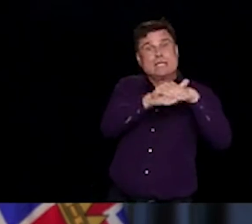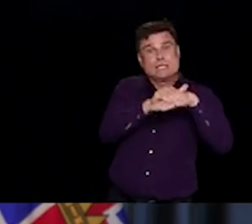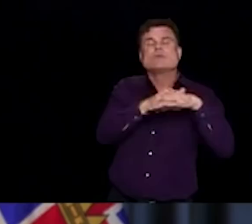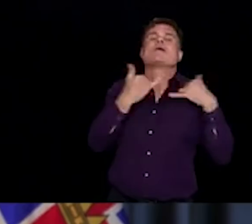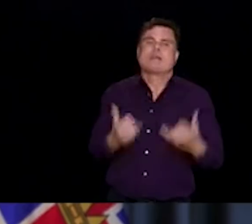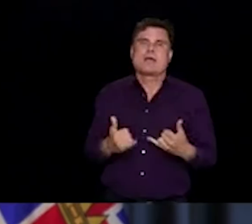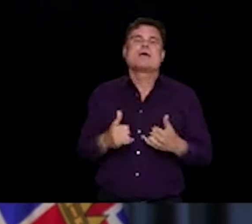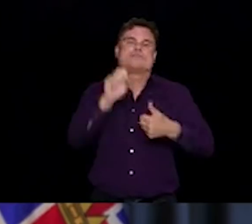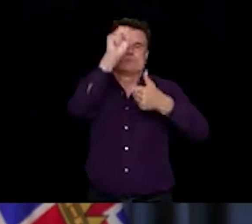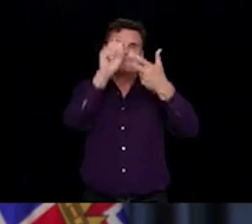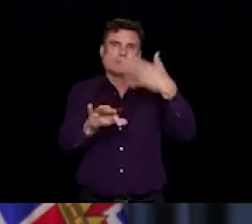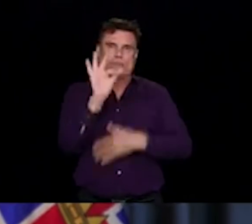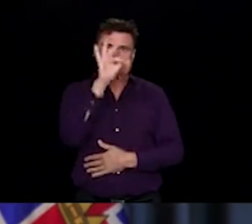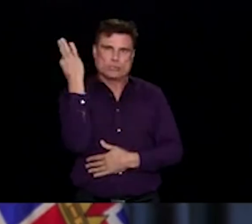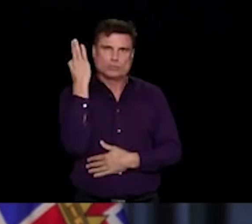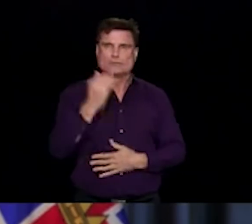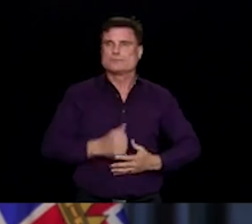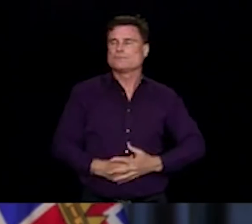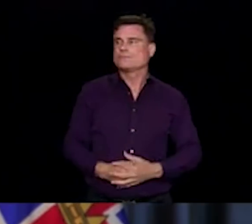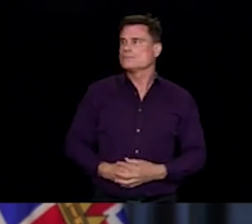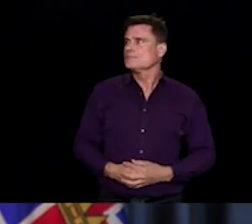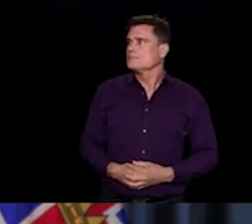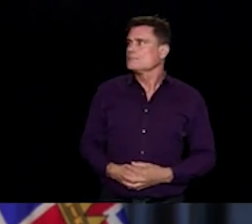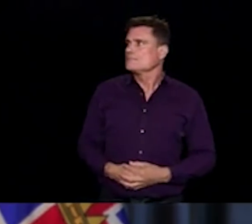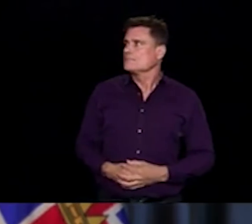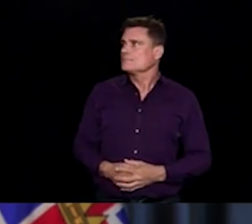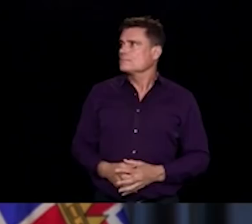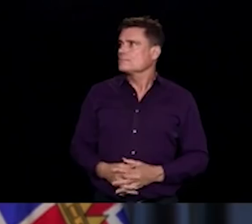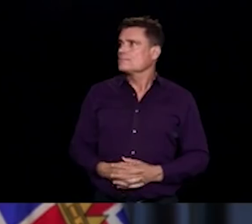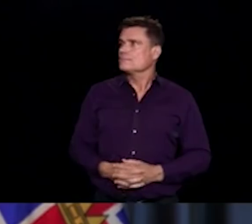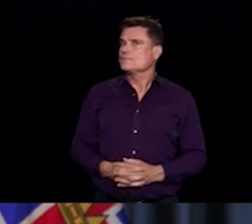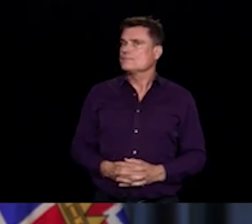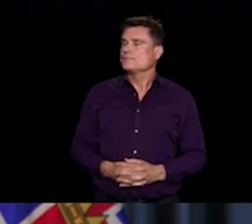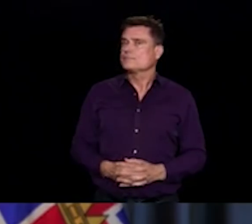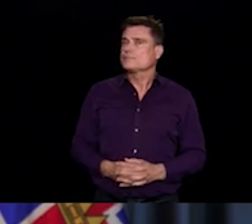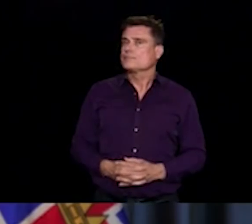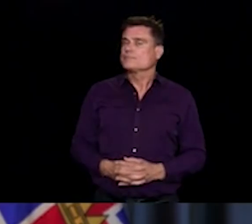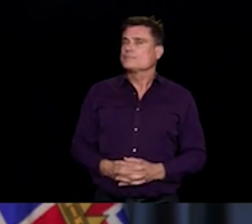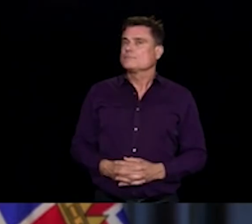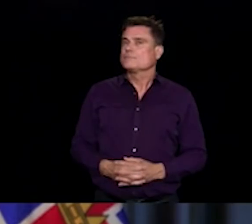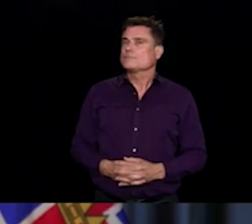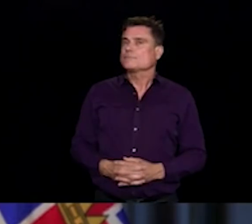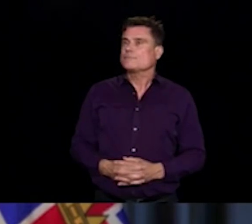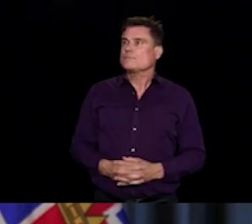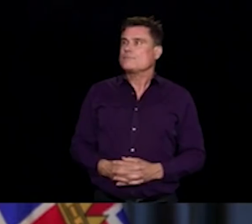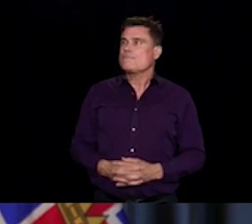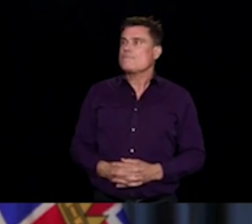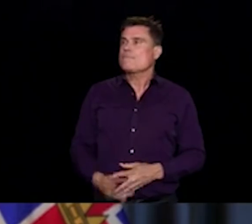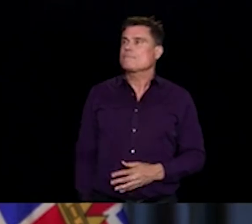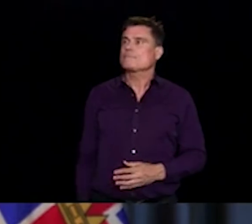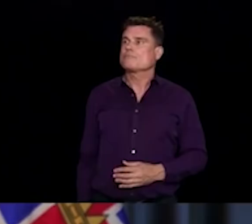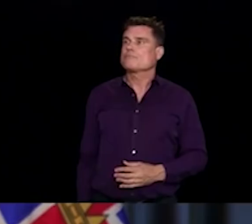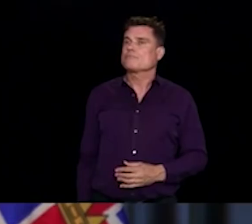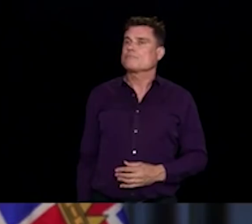juillet, celle des 4 et 5 juillet et celle des 5 jusqu'au 6 juillet en mi-journée. Nous